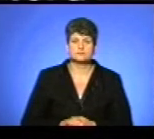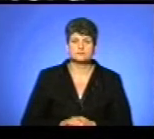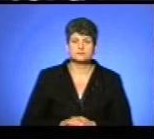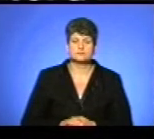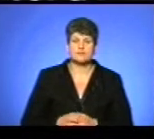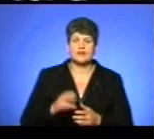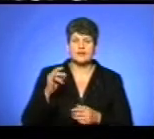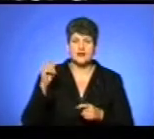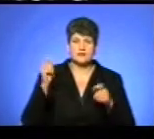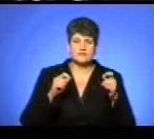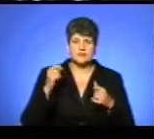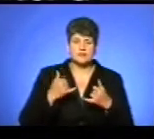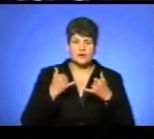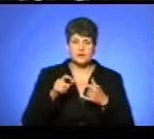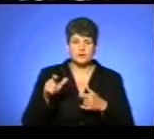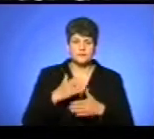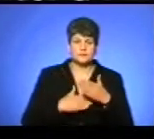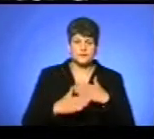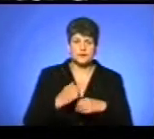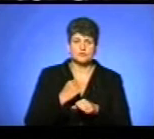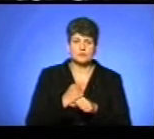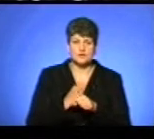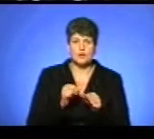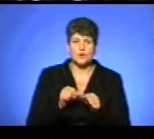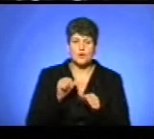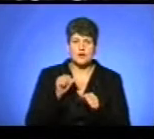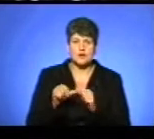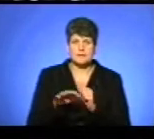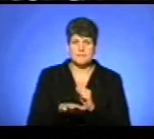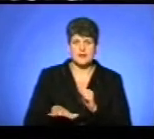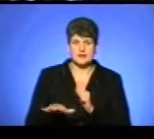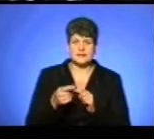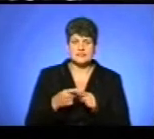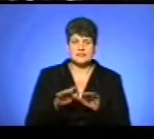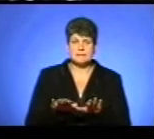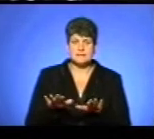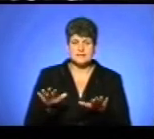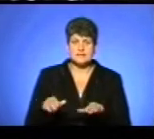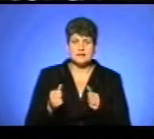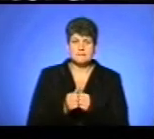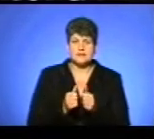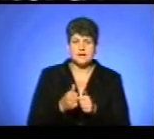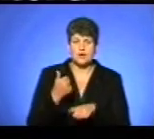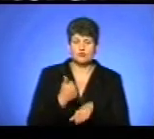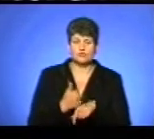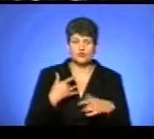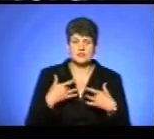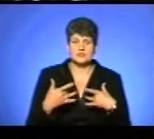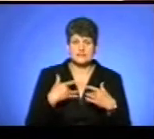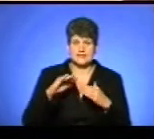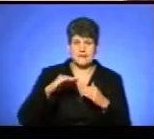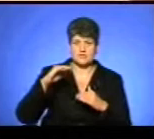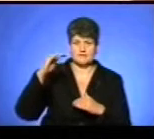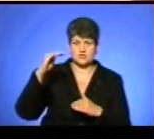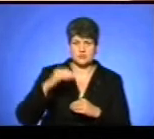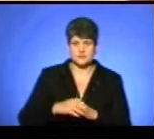На фестивалі для людей з інвалідністю облаштували окремий майданчик. Це місця біля головної сцени на Підвищенні.